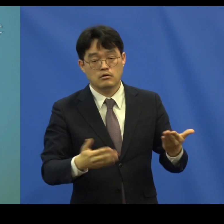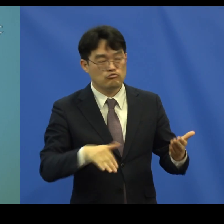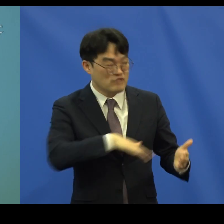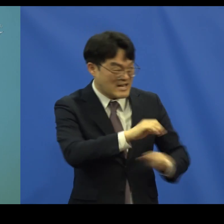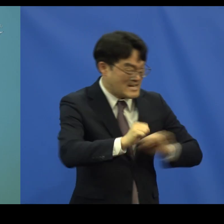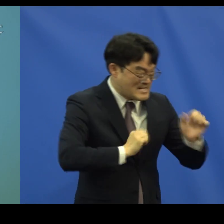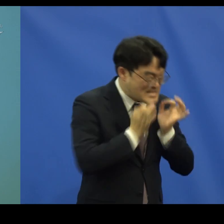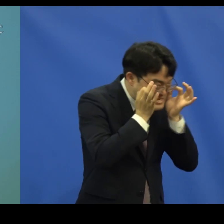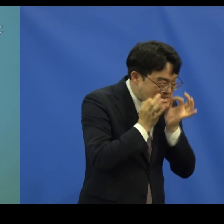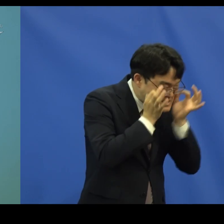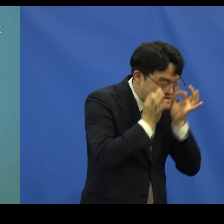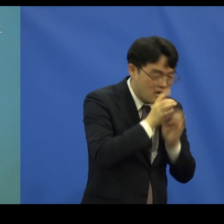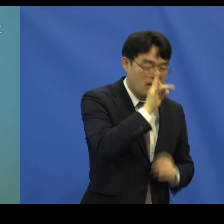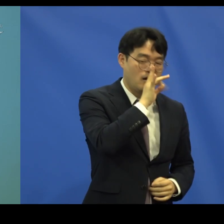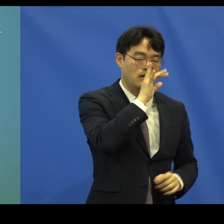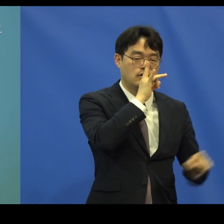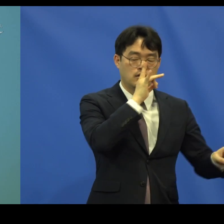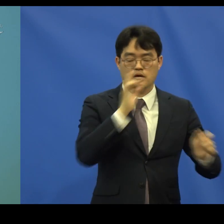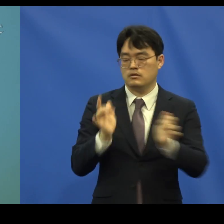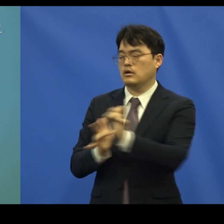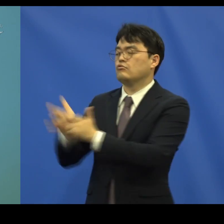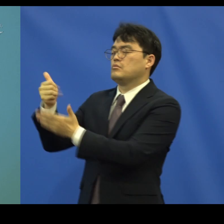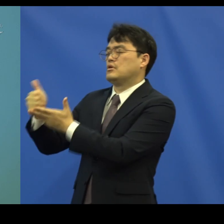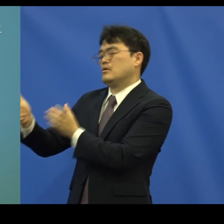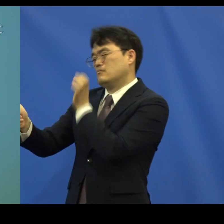문제는 우리 안에 살고자 하는 열망이 있는가.